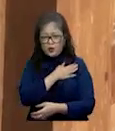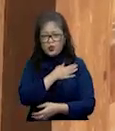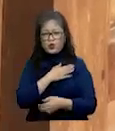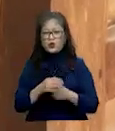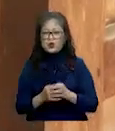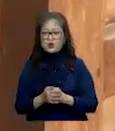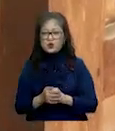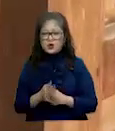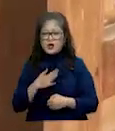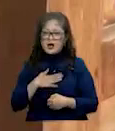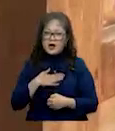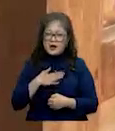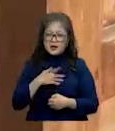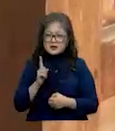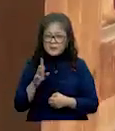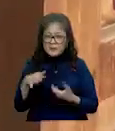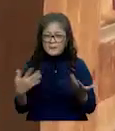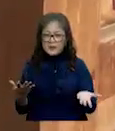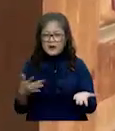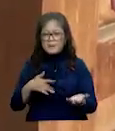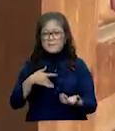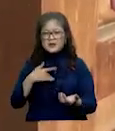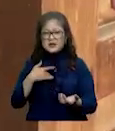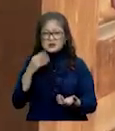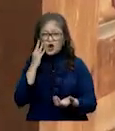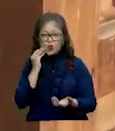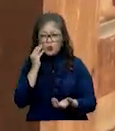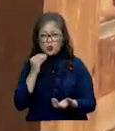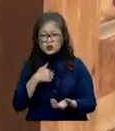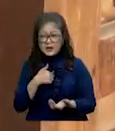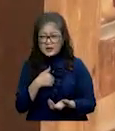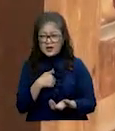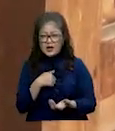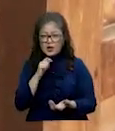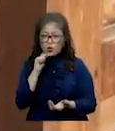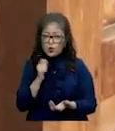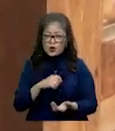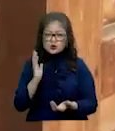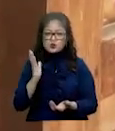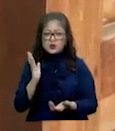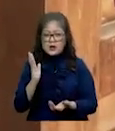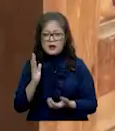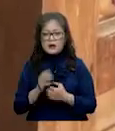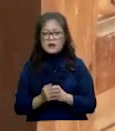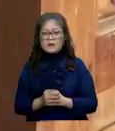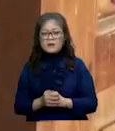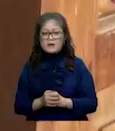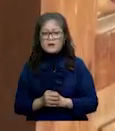menyangka, karena ya merasa bahwa usia saya ini sudah banyak lah, maksudnya lanjut, jadi